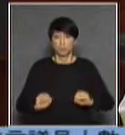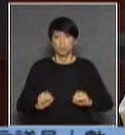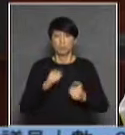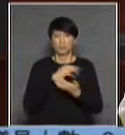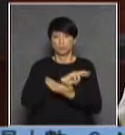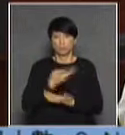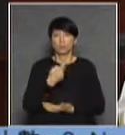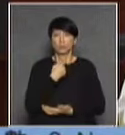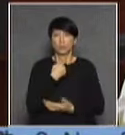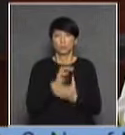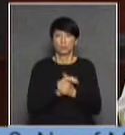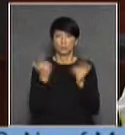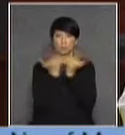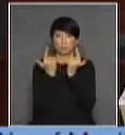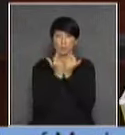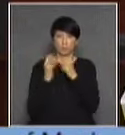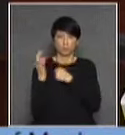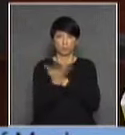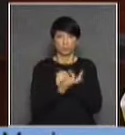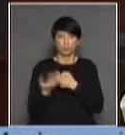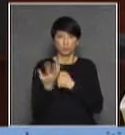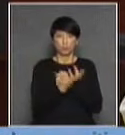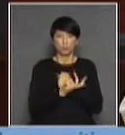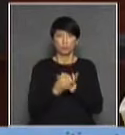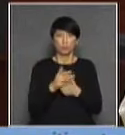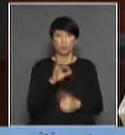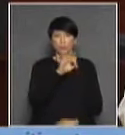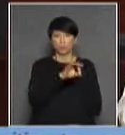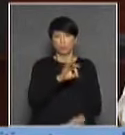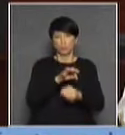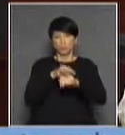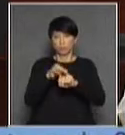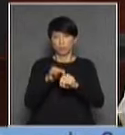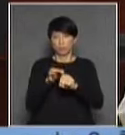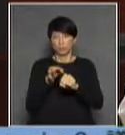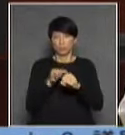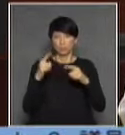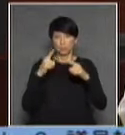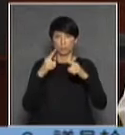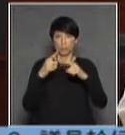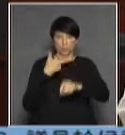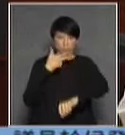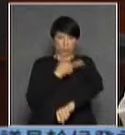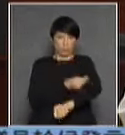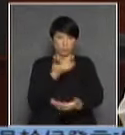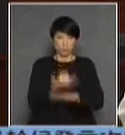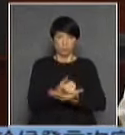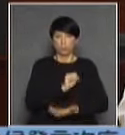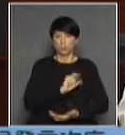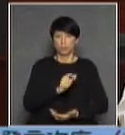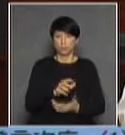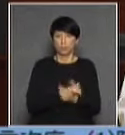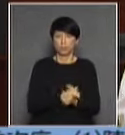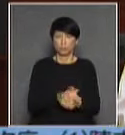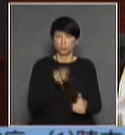其實北歐咧，歐洲好多嘅地方咧，已經作好大嘅改變咧，係唔會作人道毀滅嘅，係咪？成立好多中心咧，係照顧到